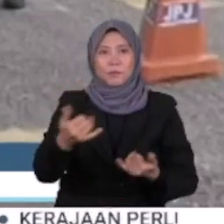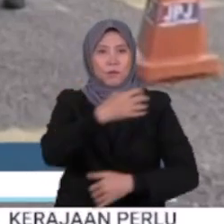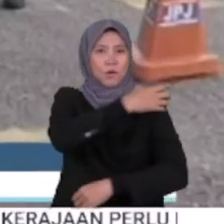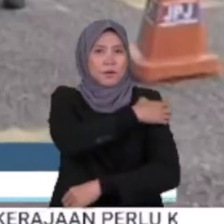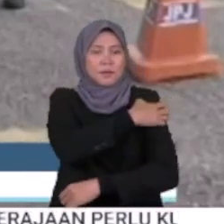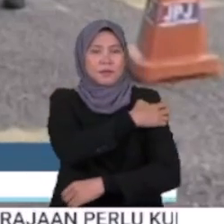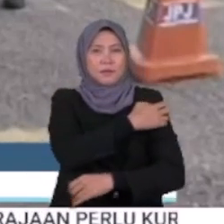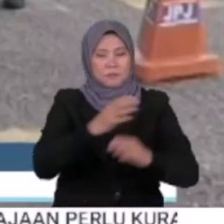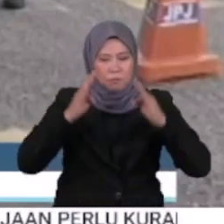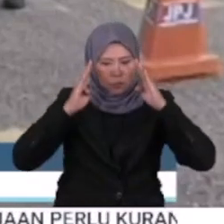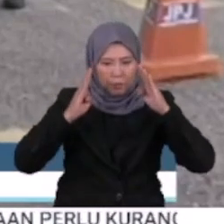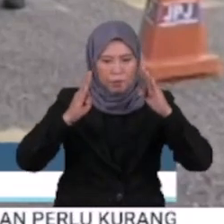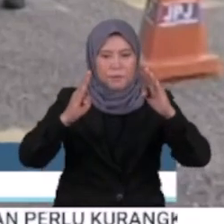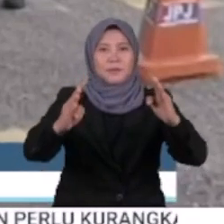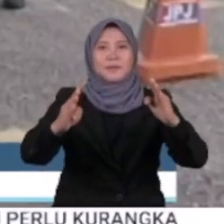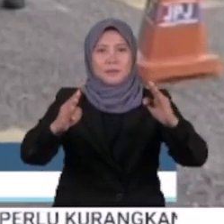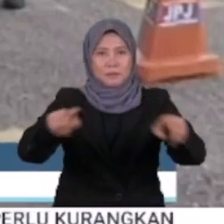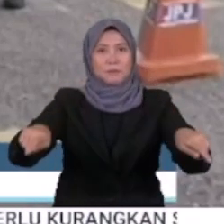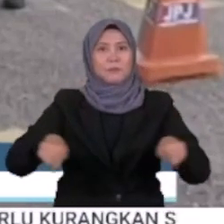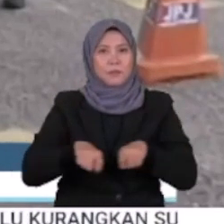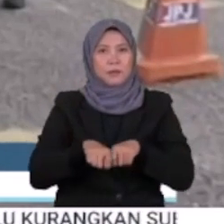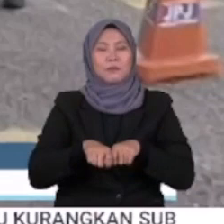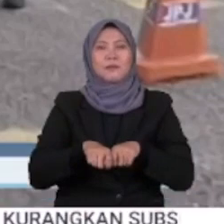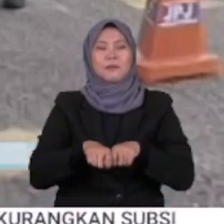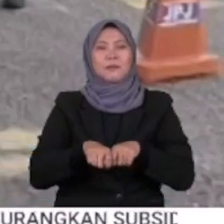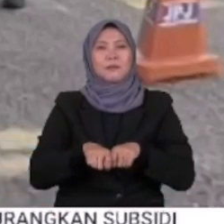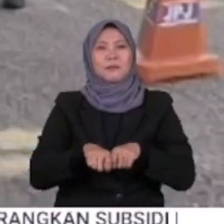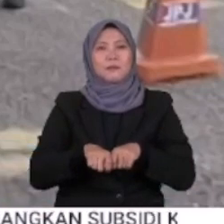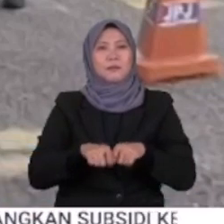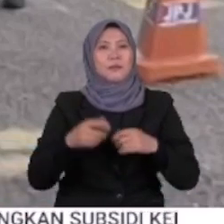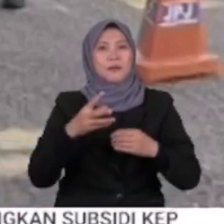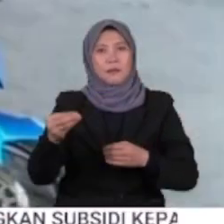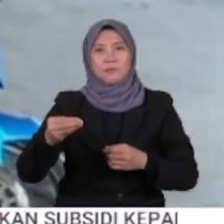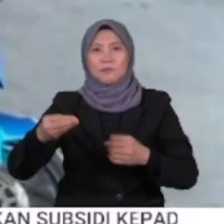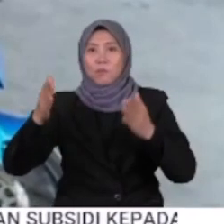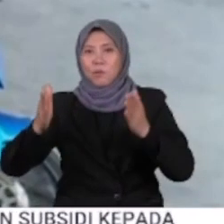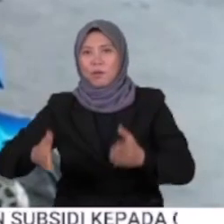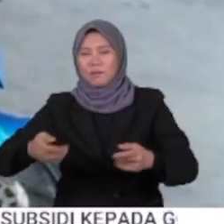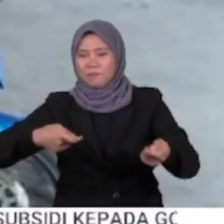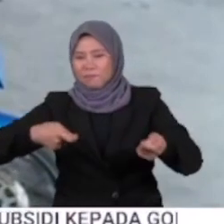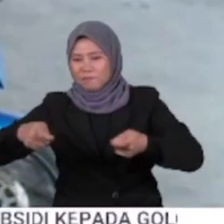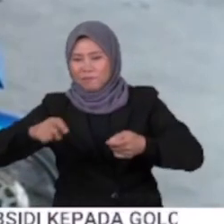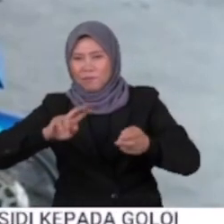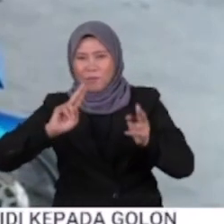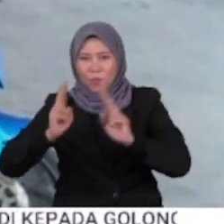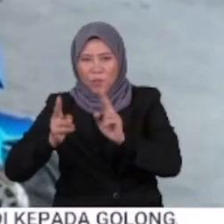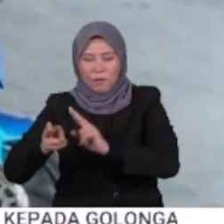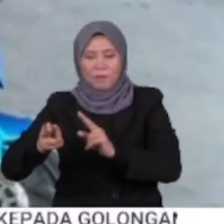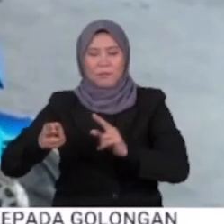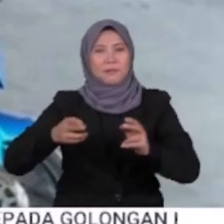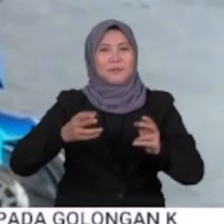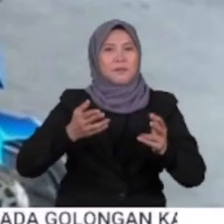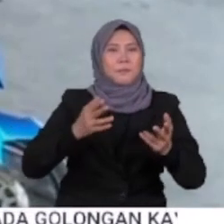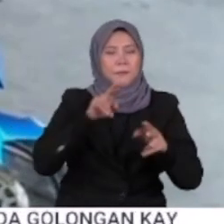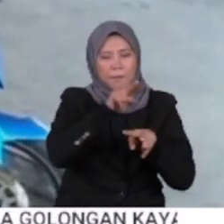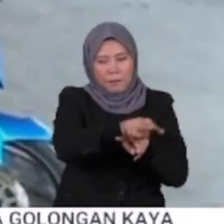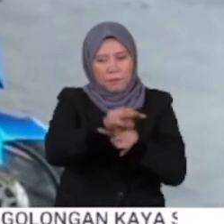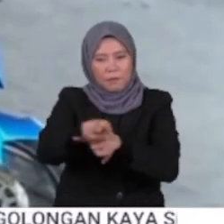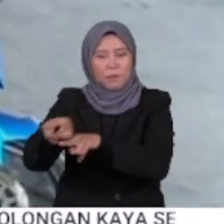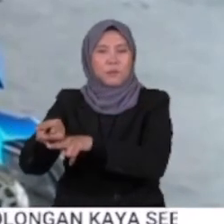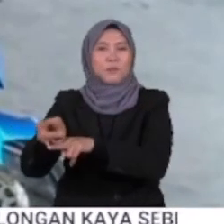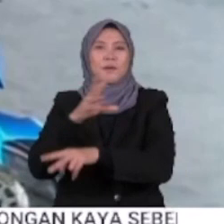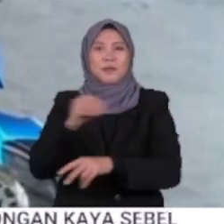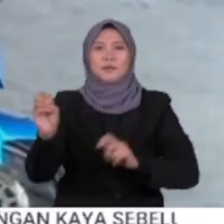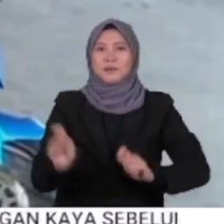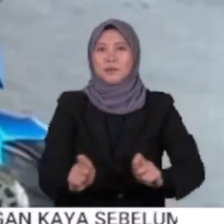penguasaan secara berfokus dilaksanakan dengan tumpuan utama pada pengendali motor sikal bertujuan memantau mengesan dan mengambil